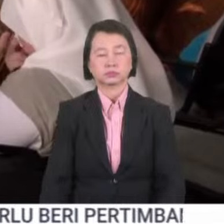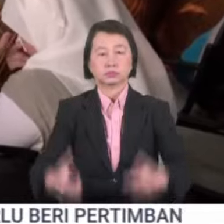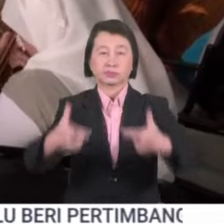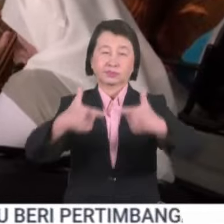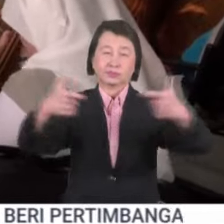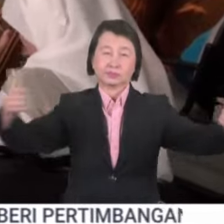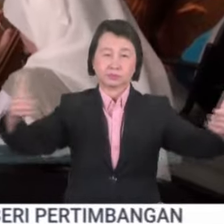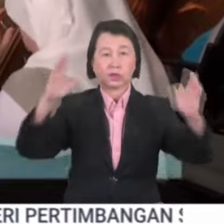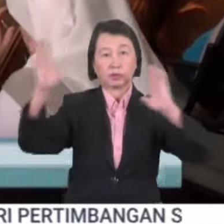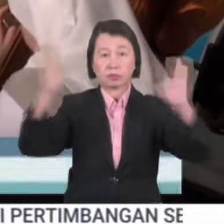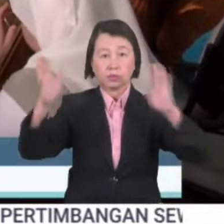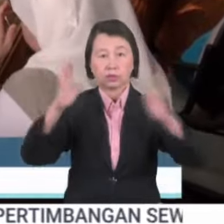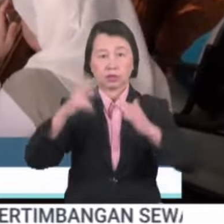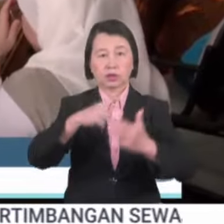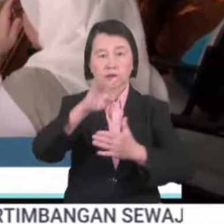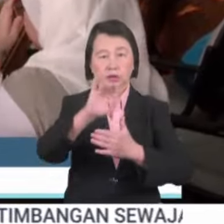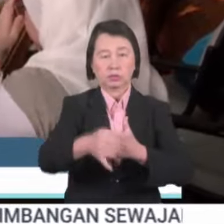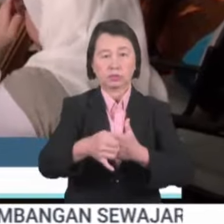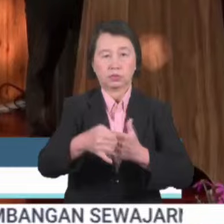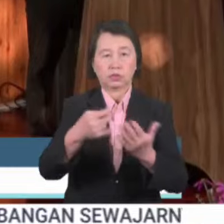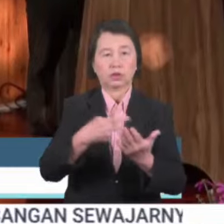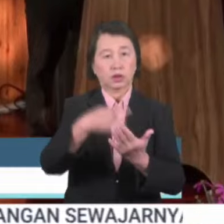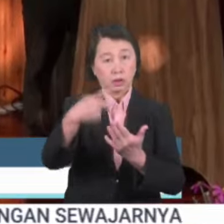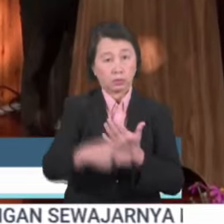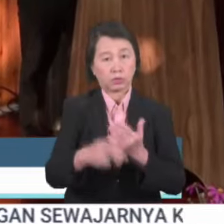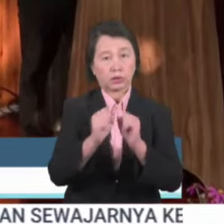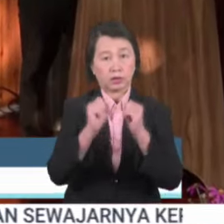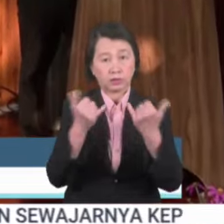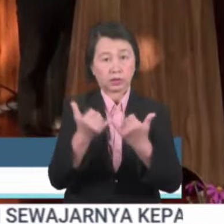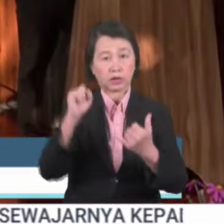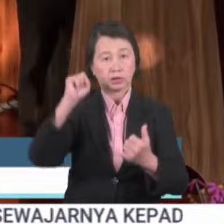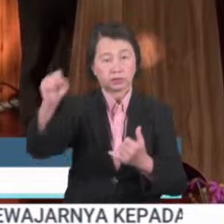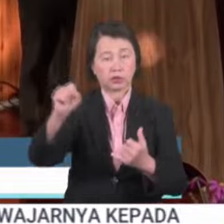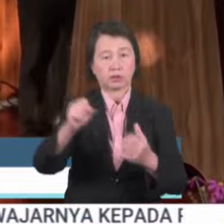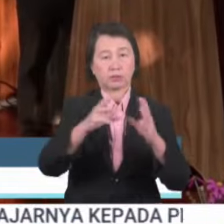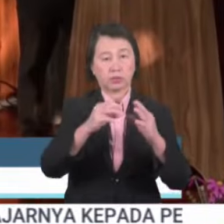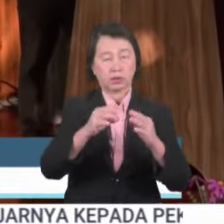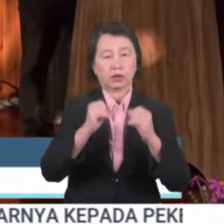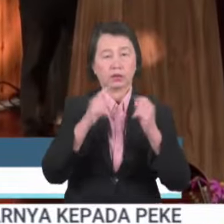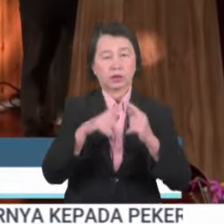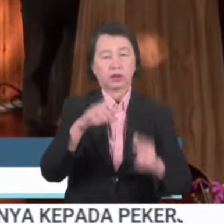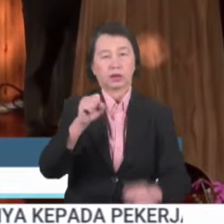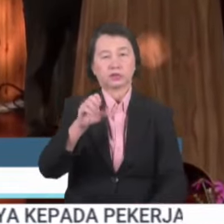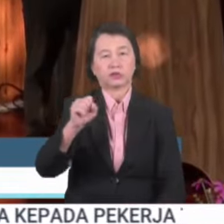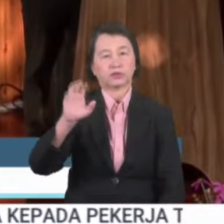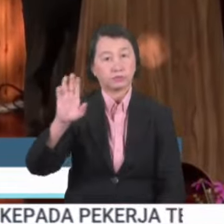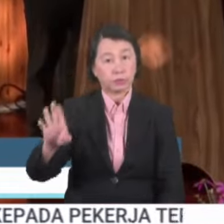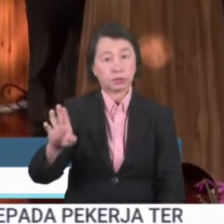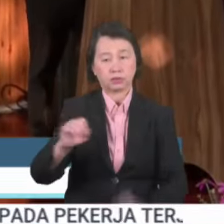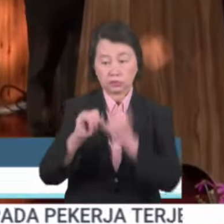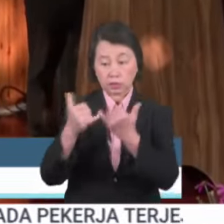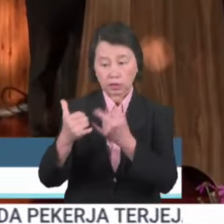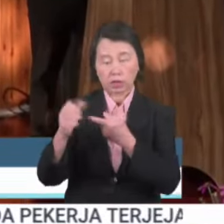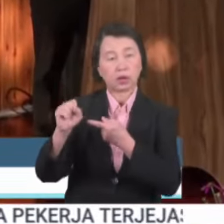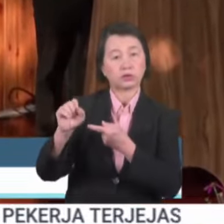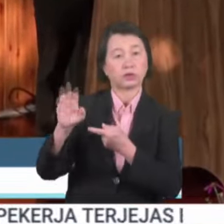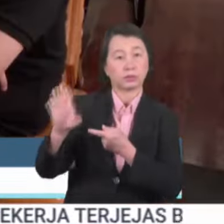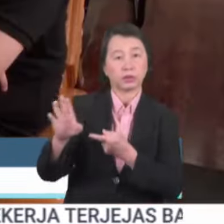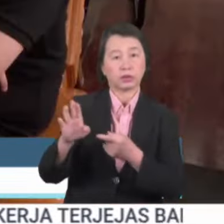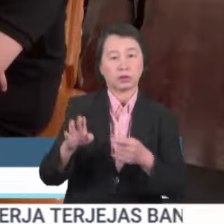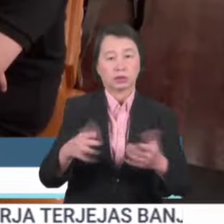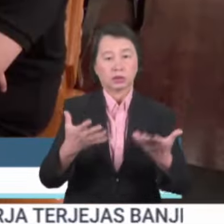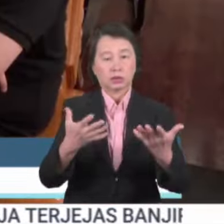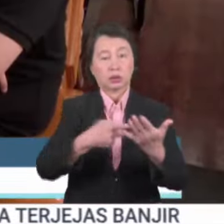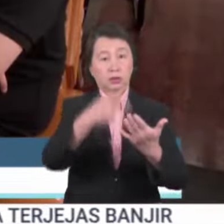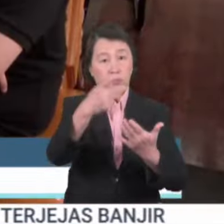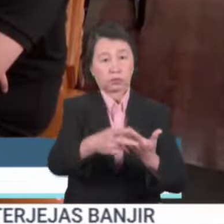Terbesar di Malaysia, projek merupakan inisiatif syarikat Sabah Softwood Berhad SSB. Koridor khas